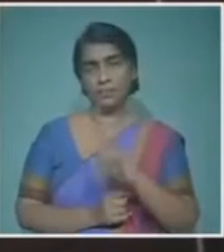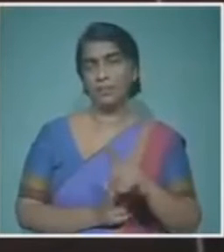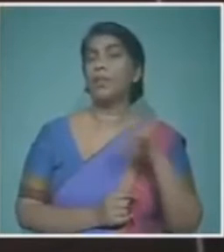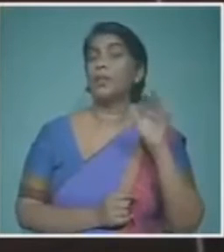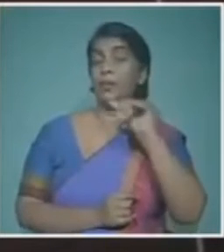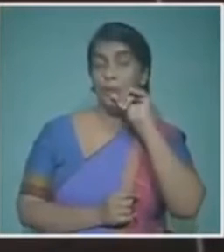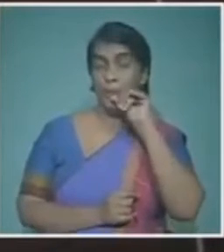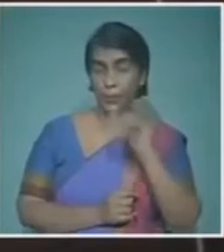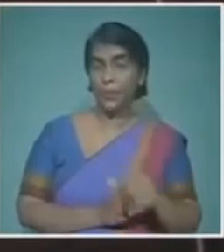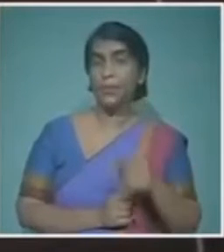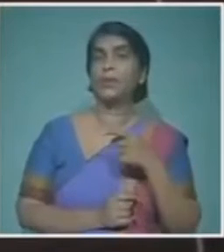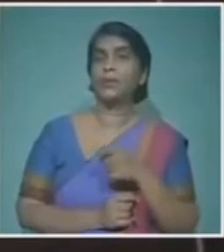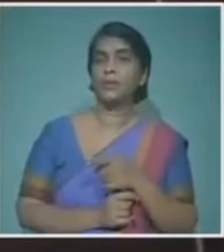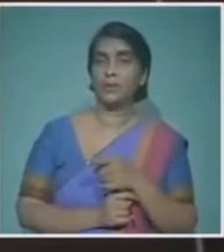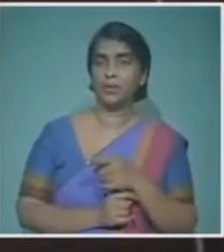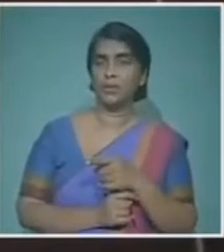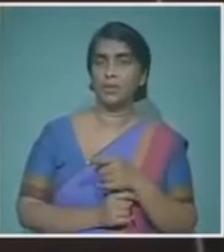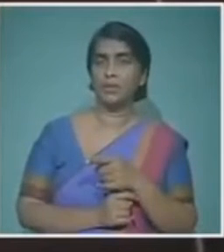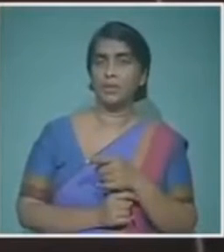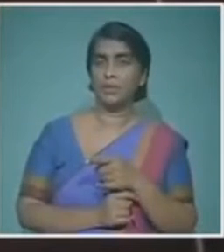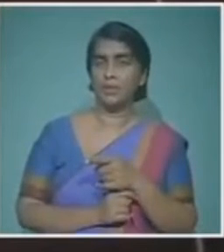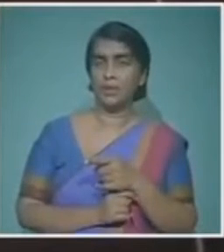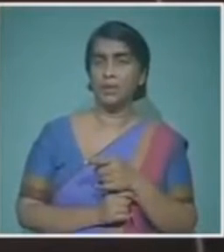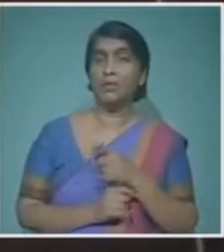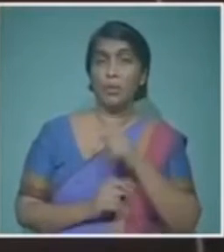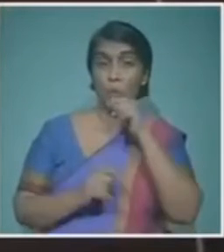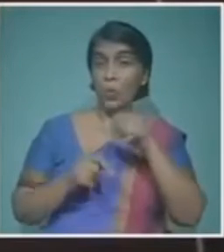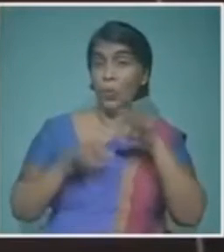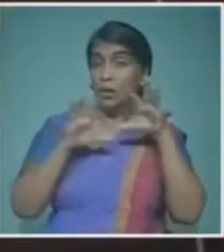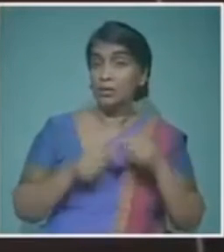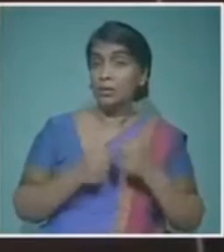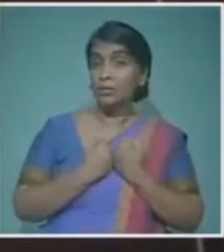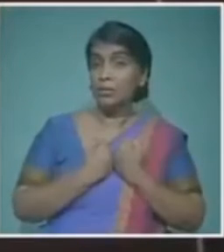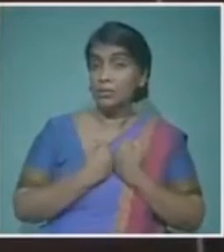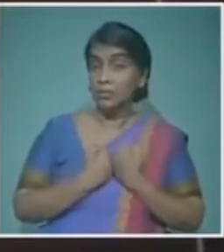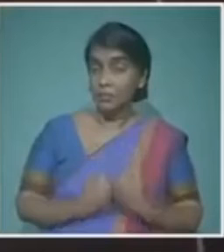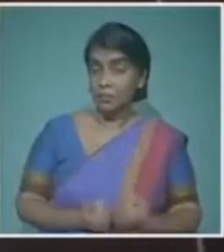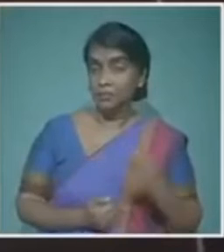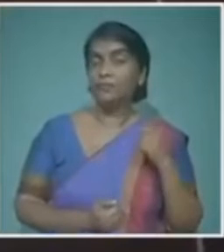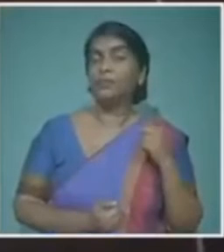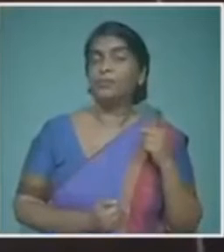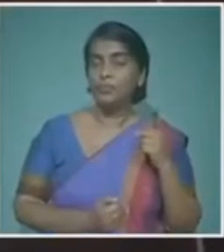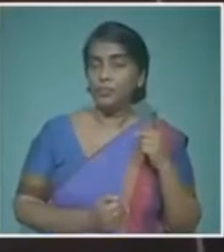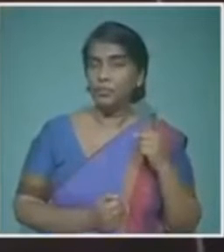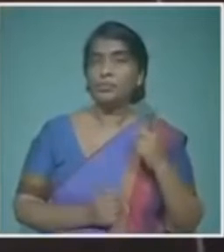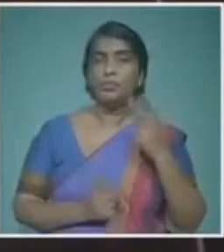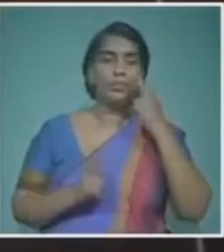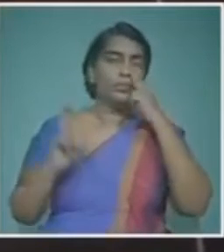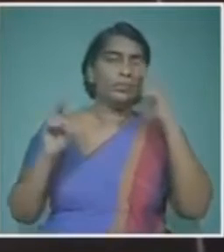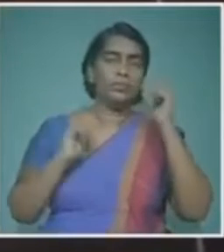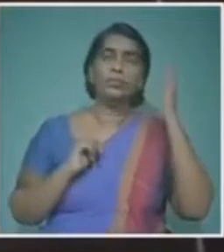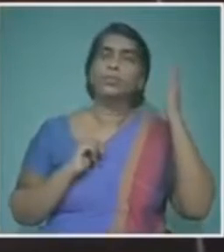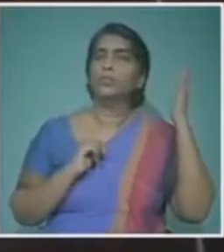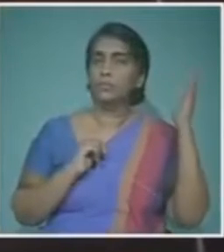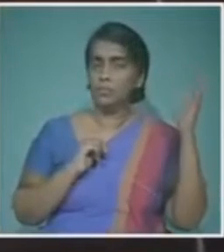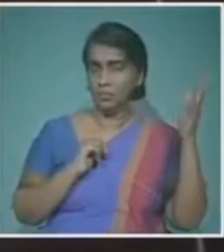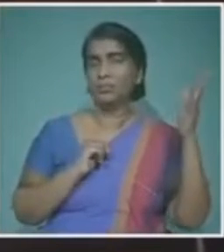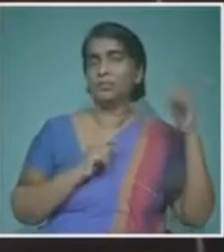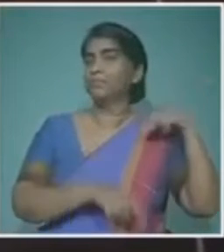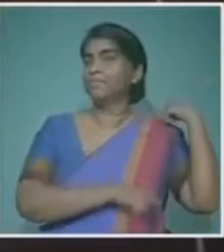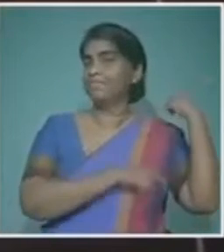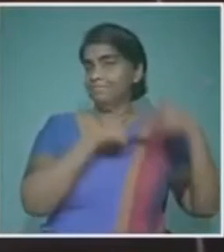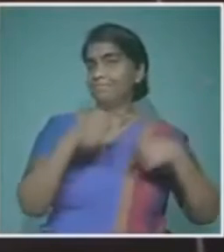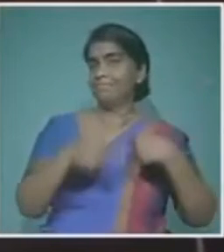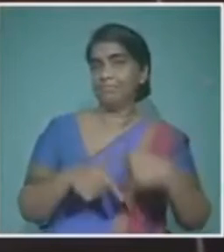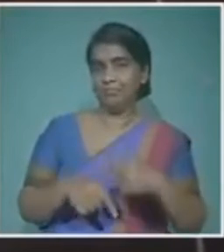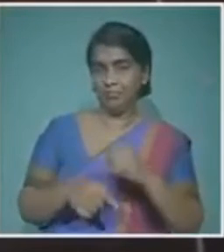ஏதாச்சும் ஒரு தோட்டமா தான் இருக்கும். ஏன்னா அவங்களோட பாட்டன் வந்து கோட் சூட் போட்டிருப்பாரு பெரிய கண்காணின்னு சொல்லுவாங்க. இப்ப இவர் கோட் சூட் போயிட்டு